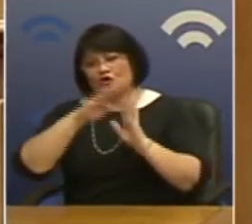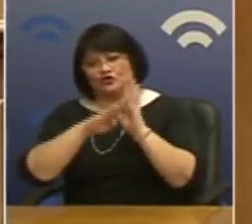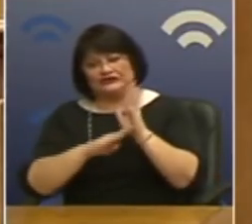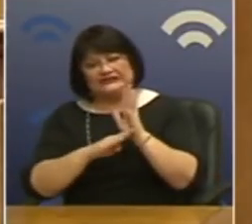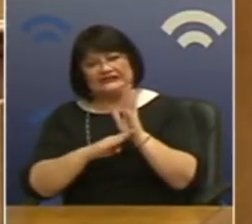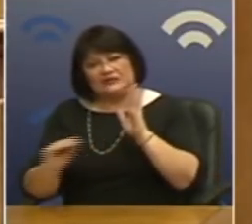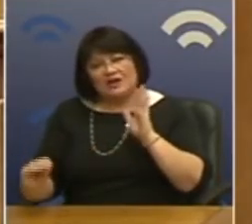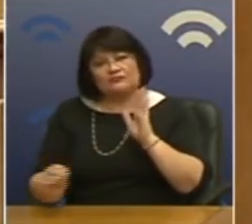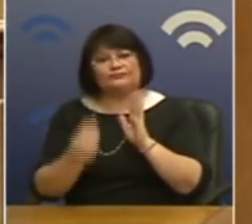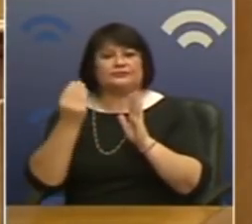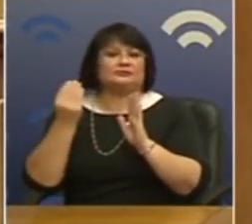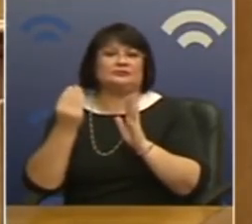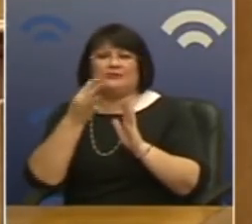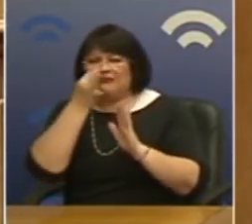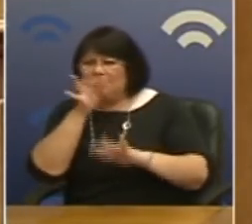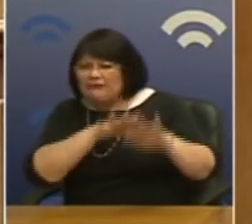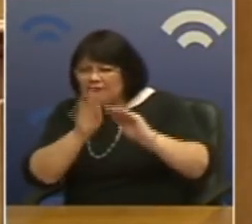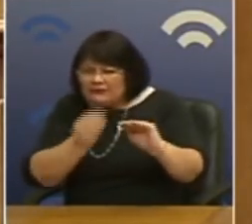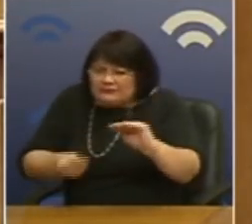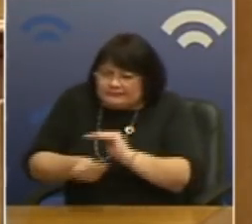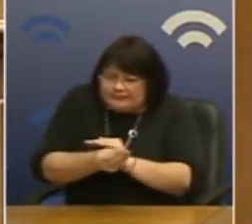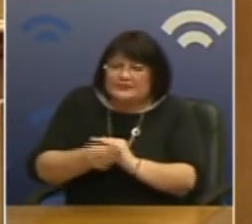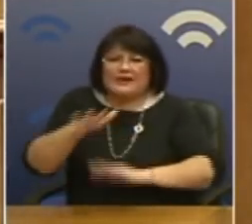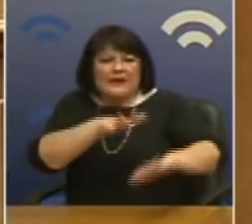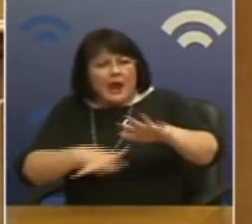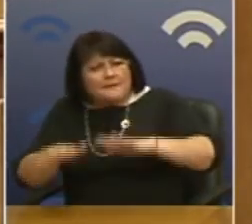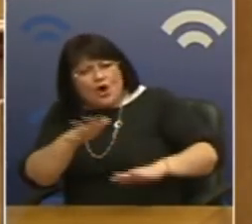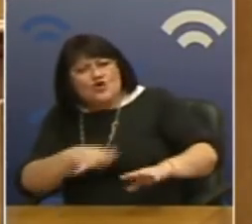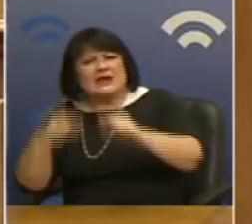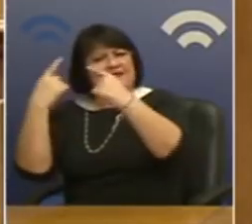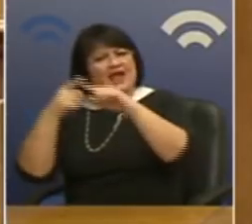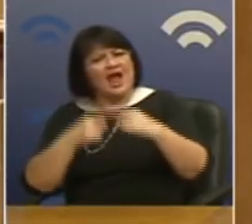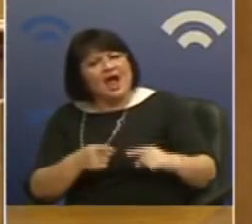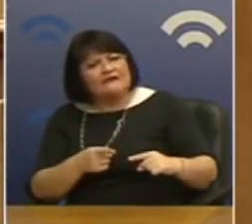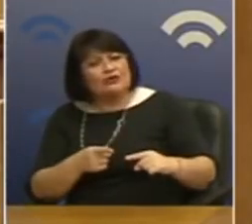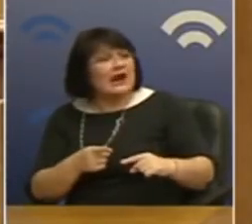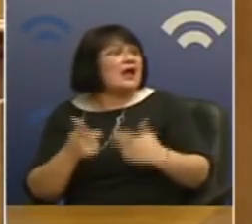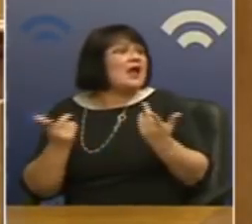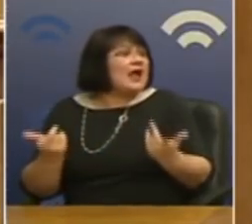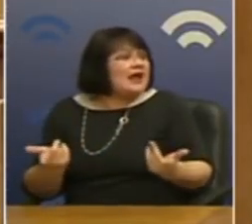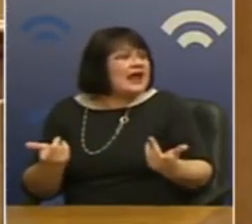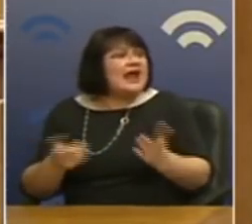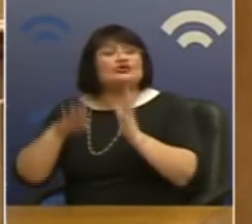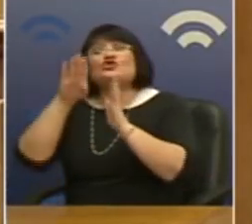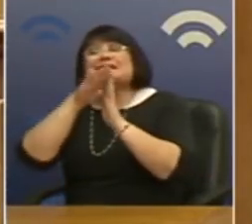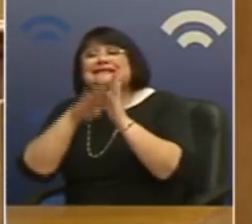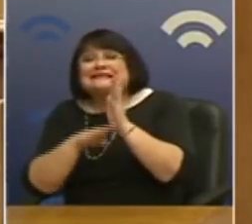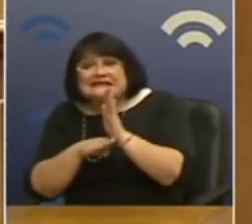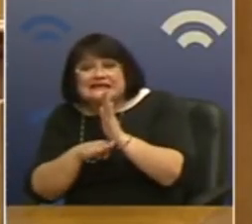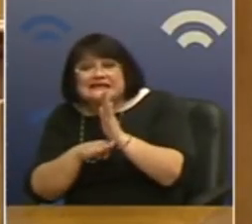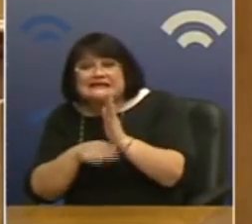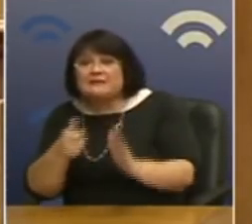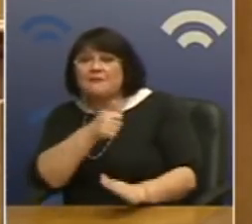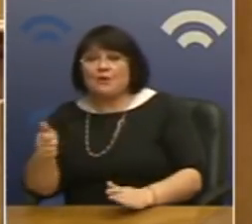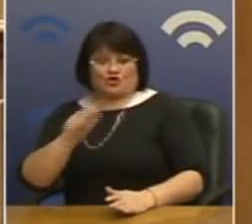ταυτόχρονα και η μίζα και η διαφθορά, η διαπλοκή, γιατί είναι, πώς να το κάνουμε, ένα σύστημα που έχει ως οξυγόνο του μόνο το